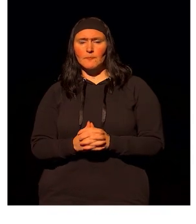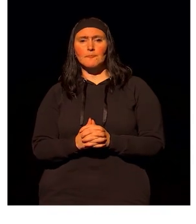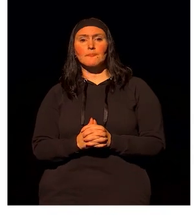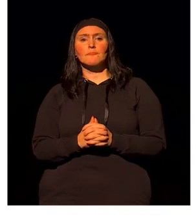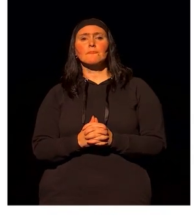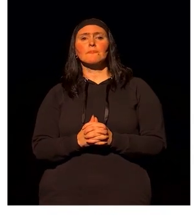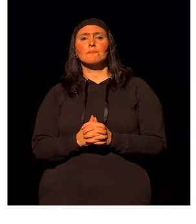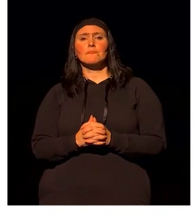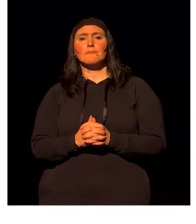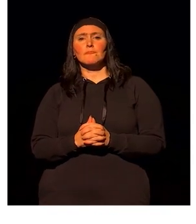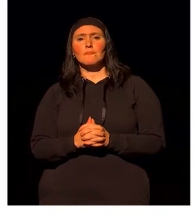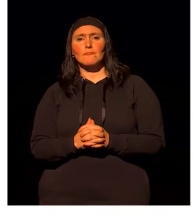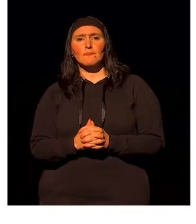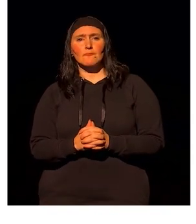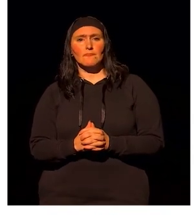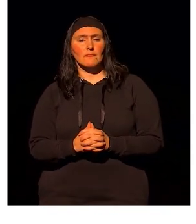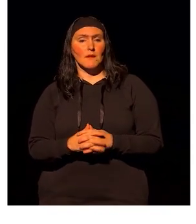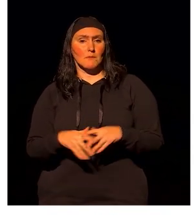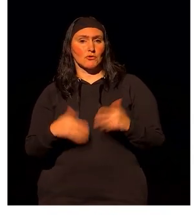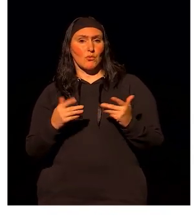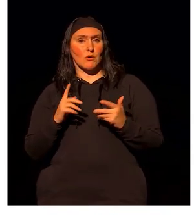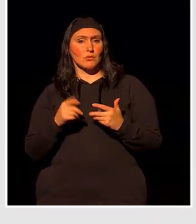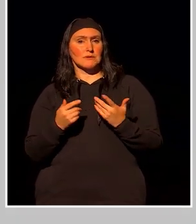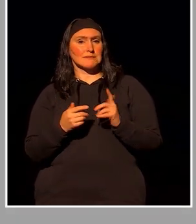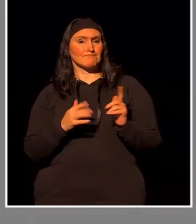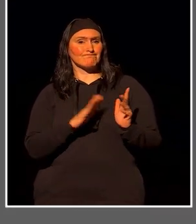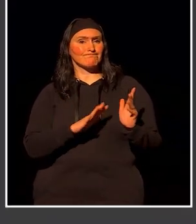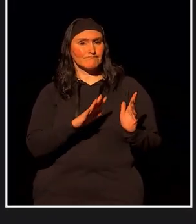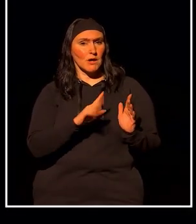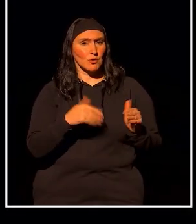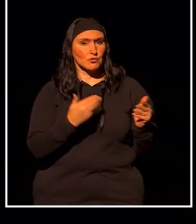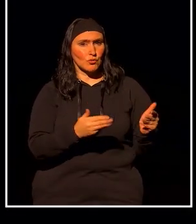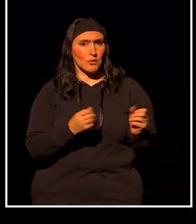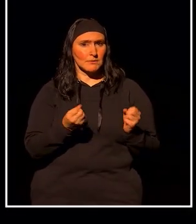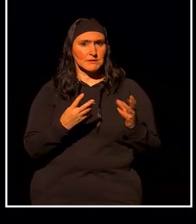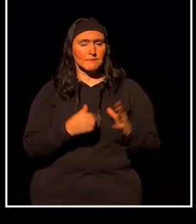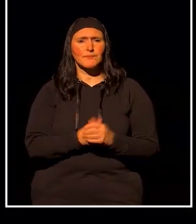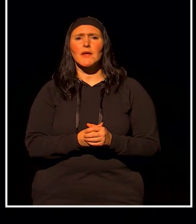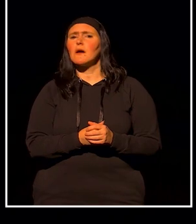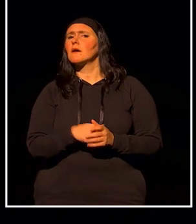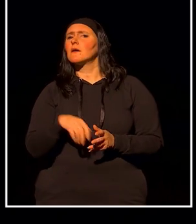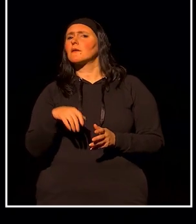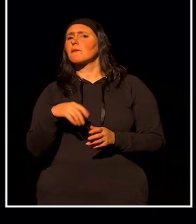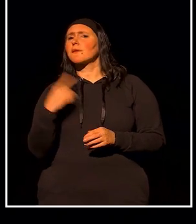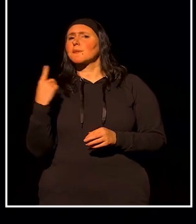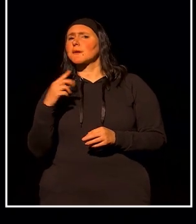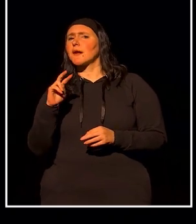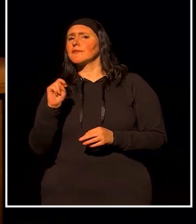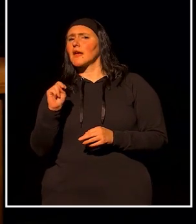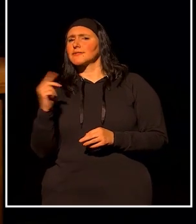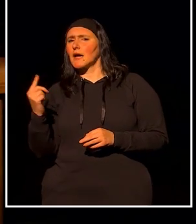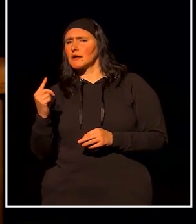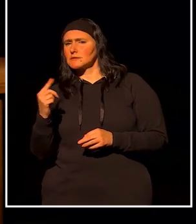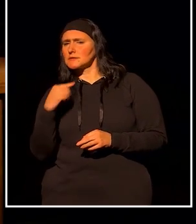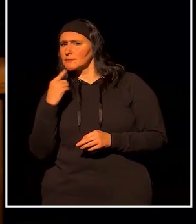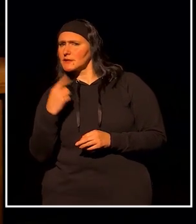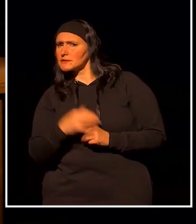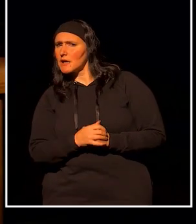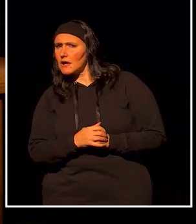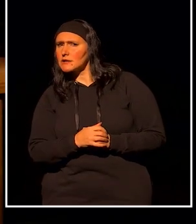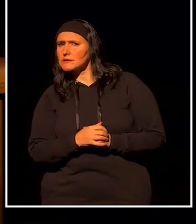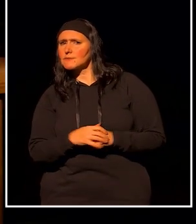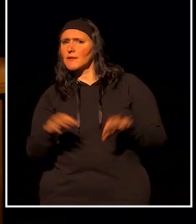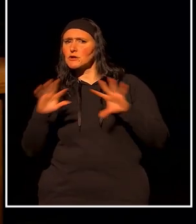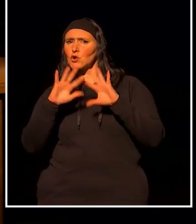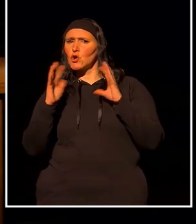dann passiert und Platz greift. Nathan, was meinst du mit der Formulierung, dass es eine neue globale Judenfrage gibt? Ist es